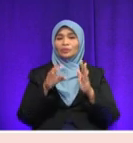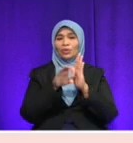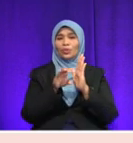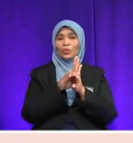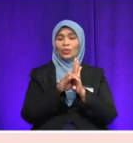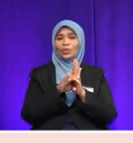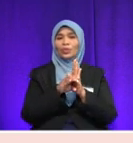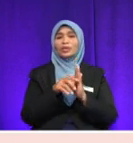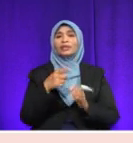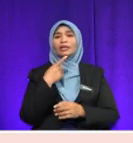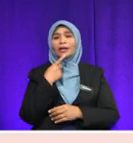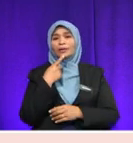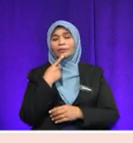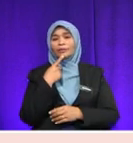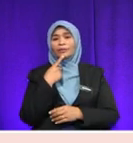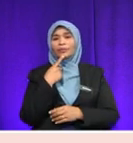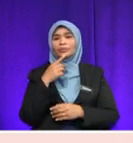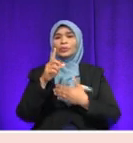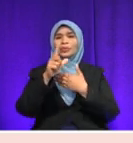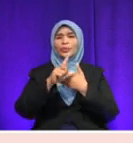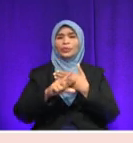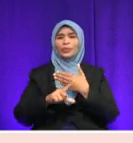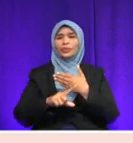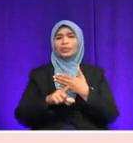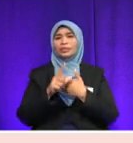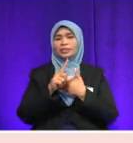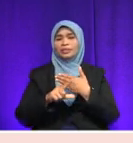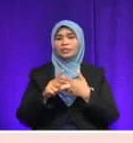dagu melecu dan dibalut macam mana kita